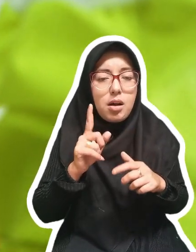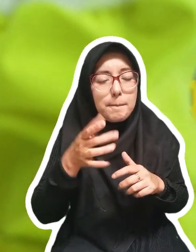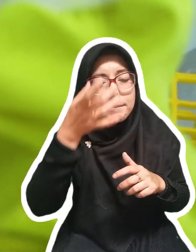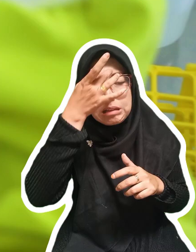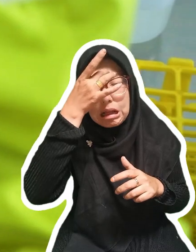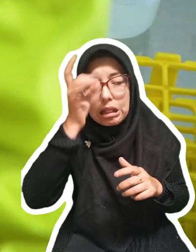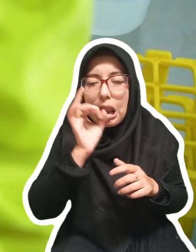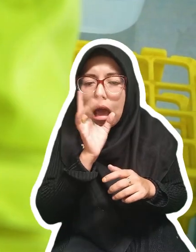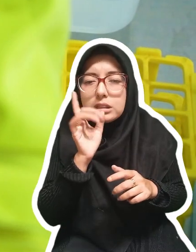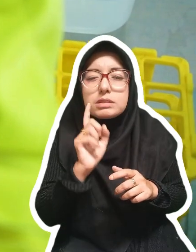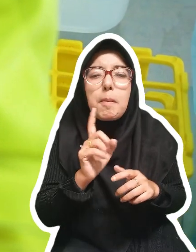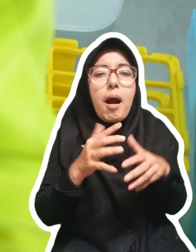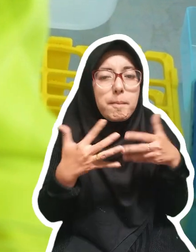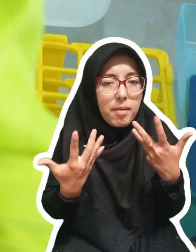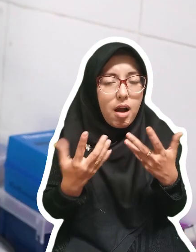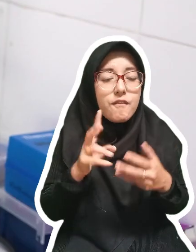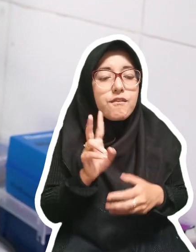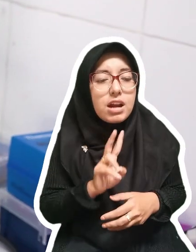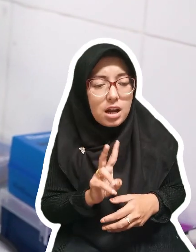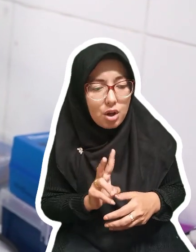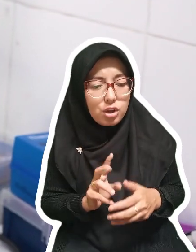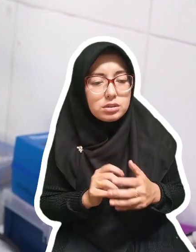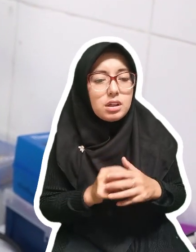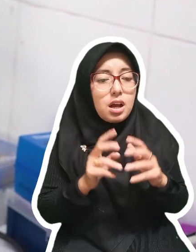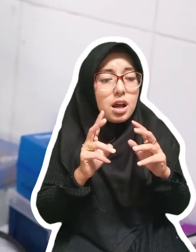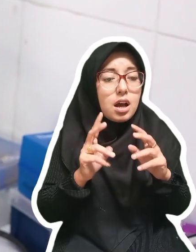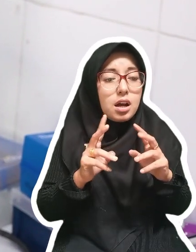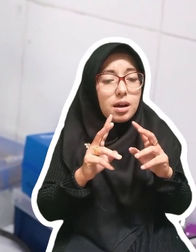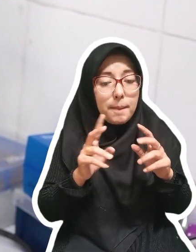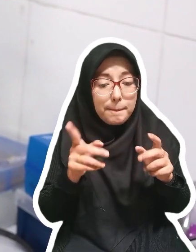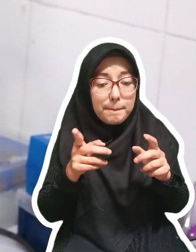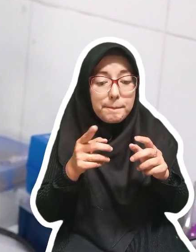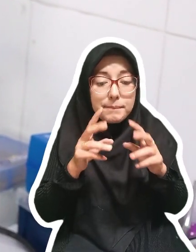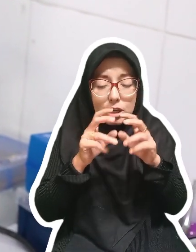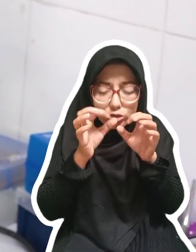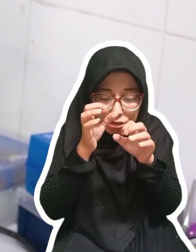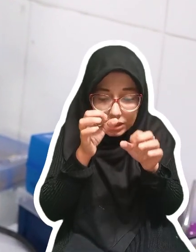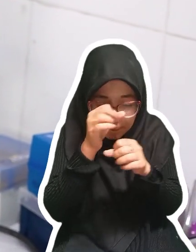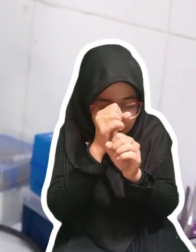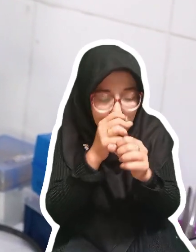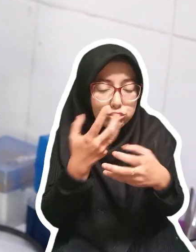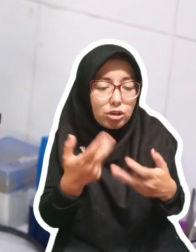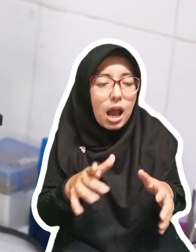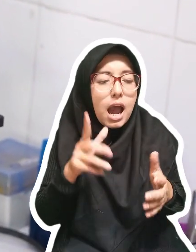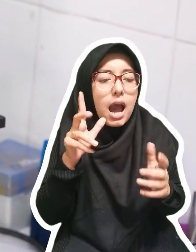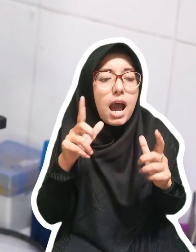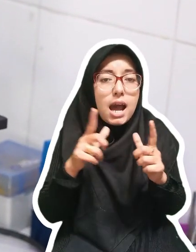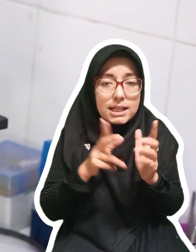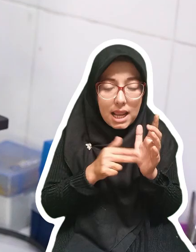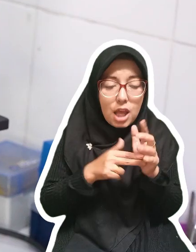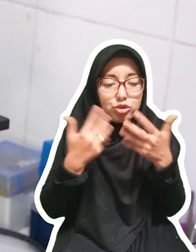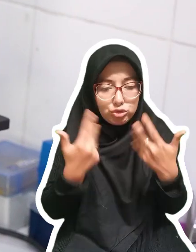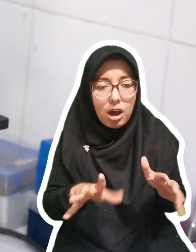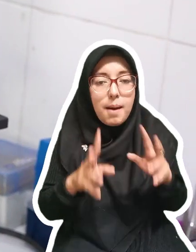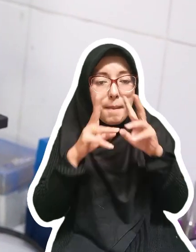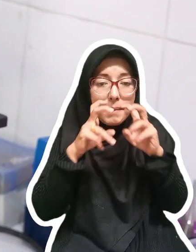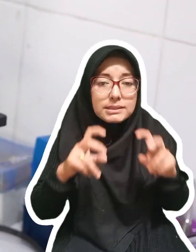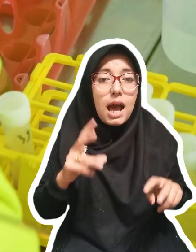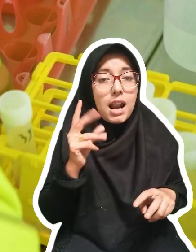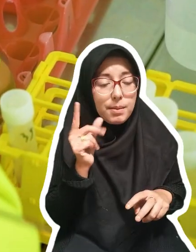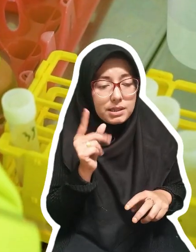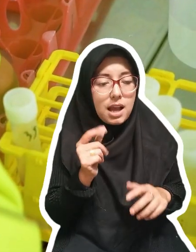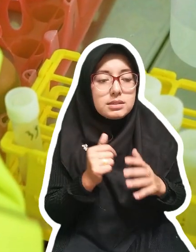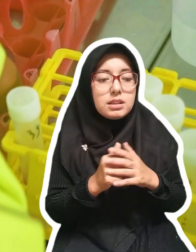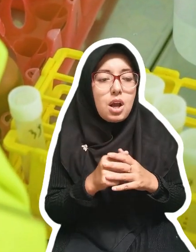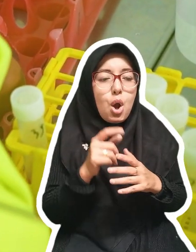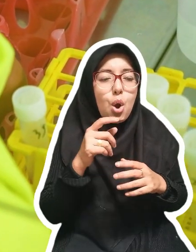penyakit-penyakit lain yang disebabkan oleh virus. Beberapa pengujian telah terakreditasi di lab ini seperti pemeriksaan rabies,